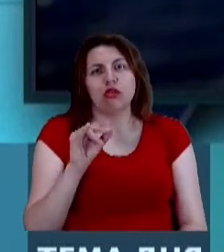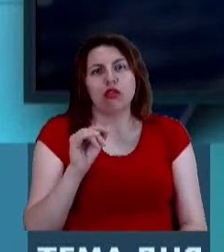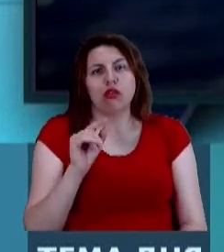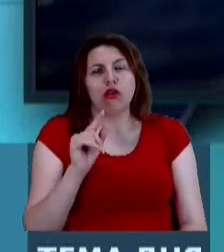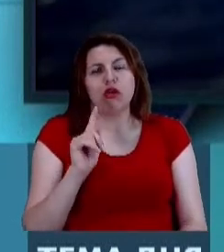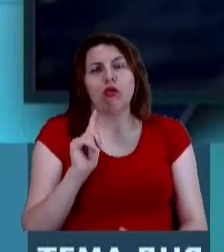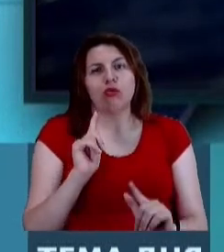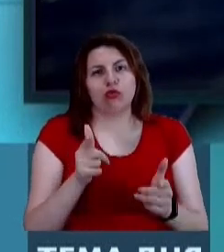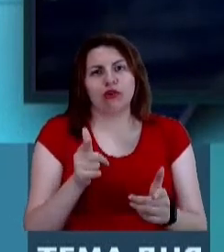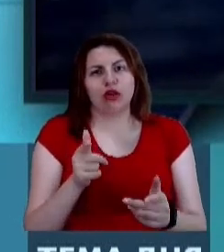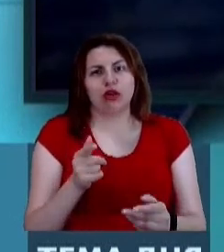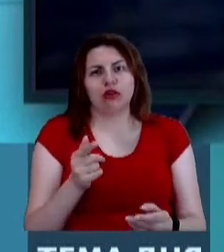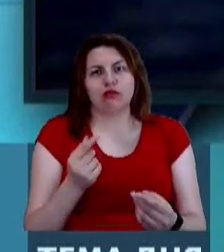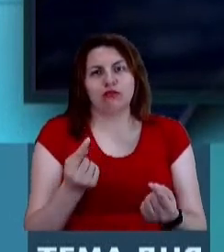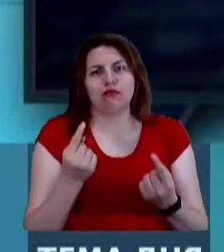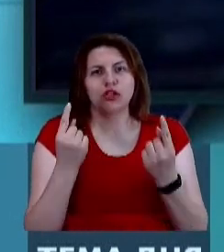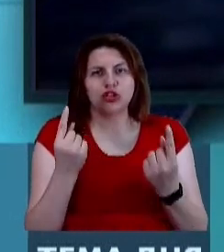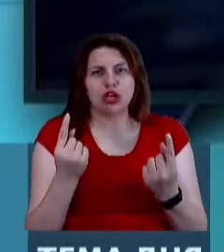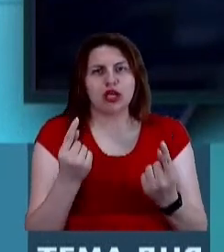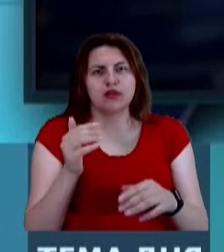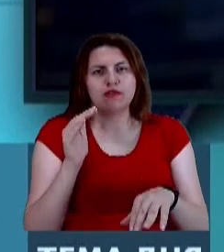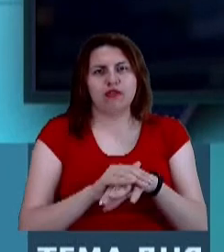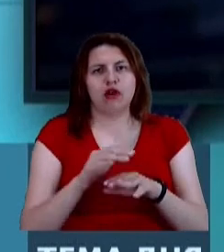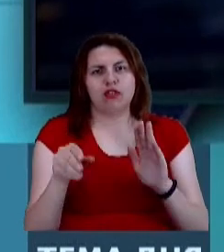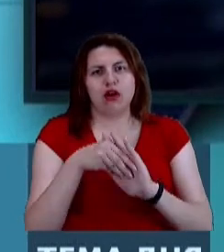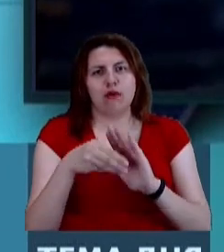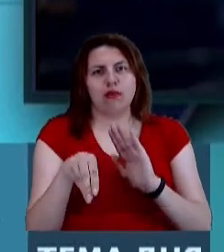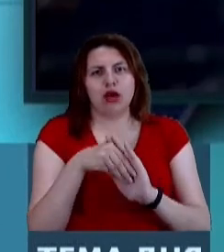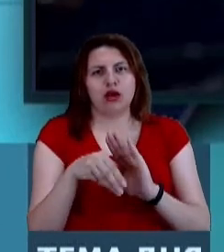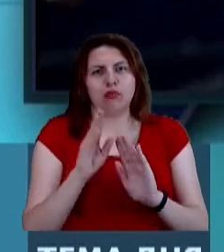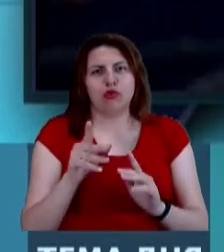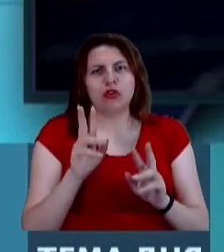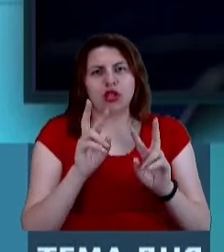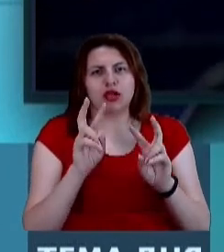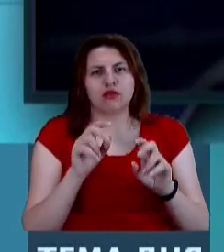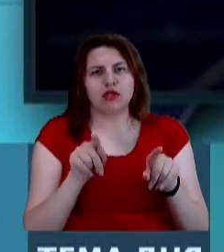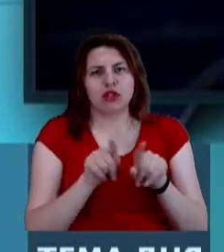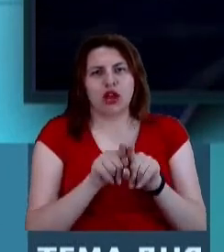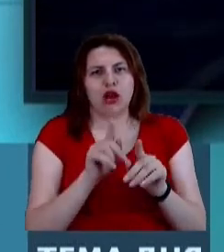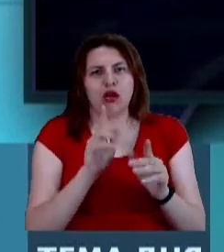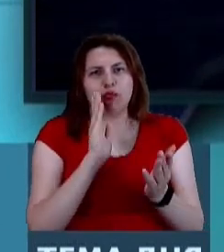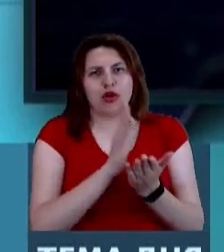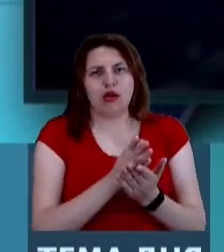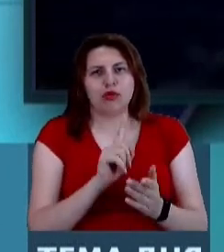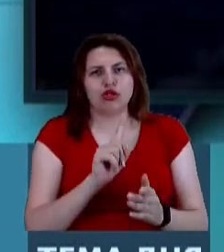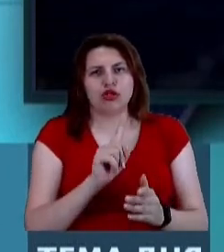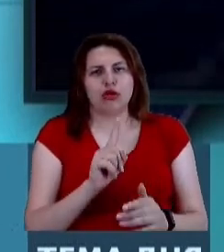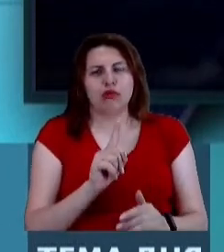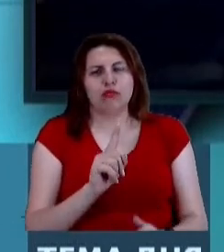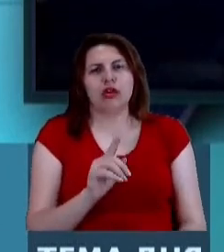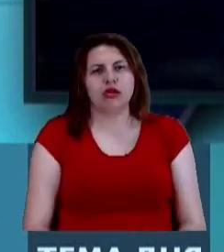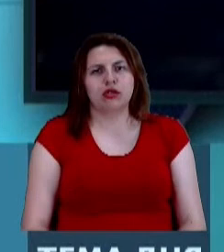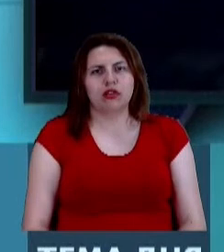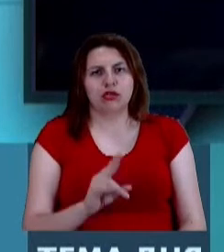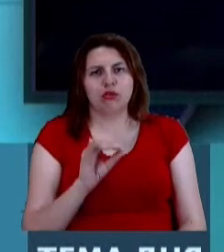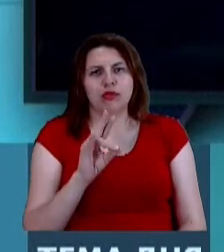величезні фактично хабарі, будемо називати їх прямо, для того, щоб лобіювати